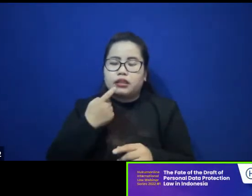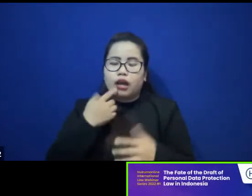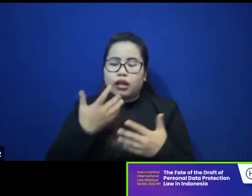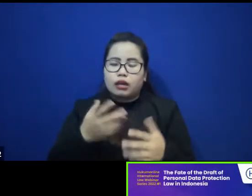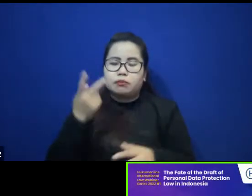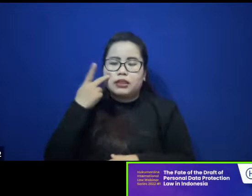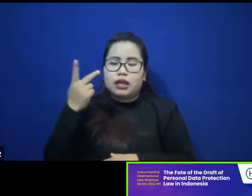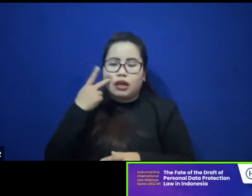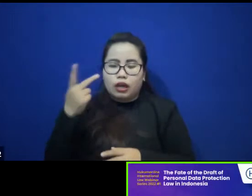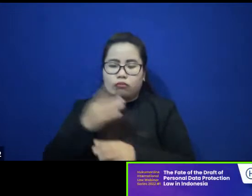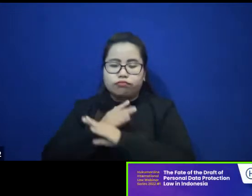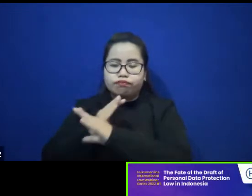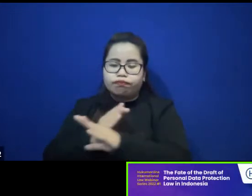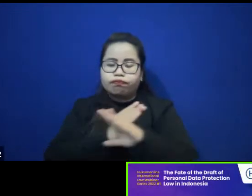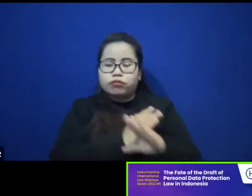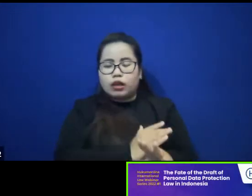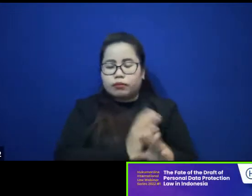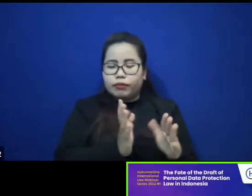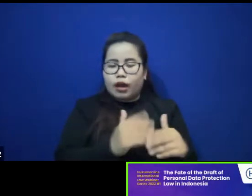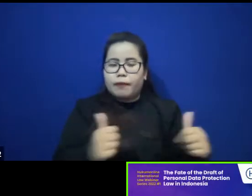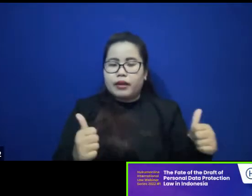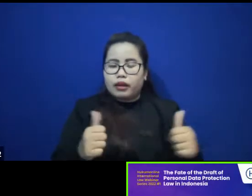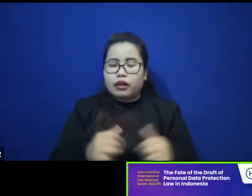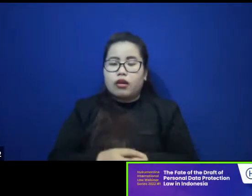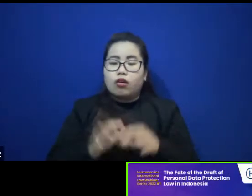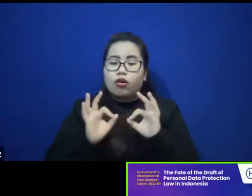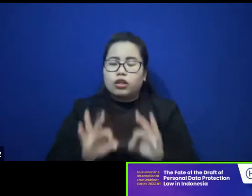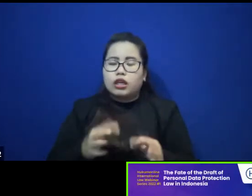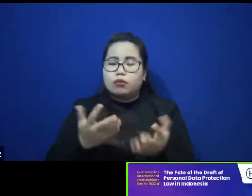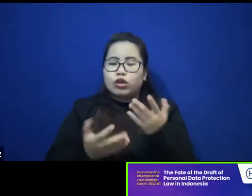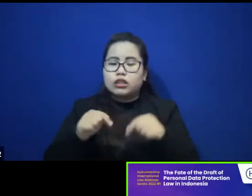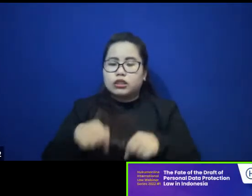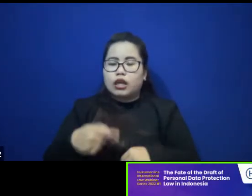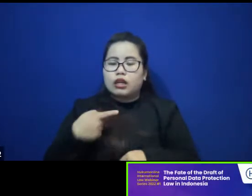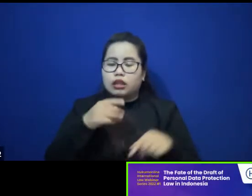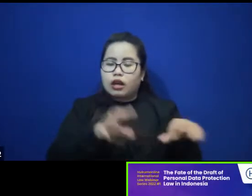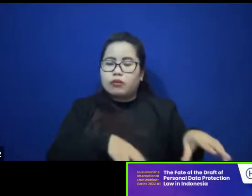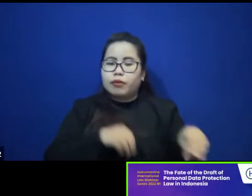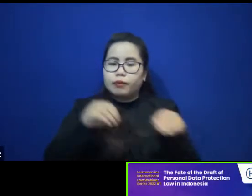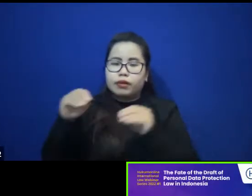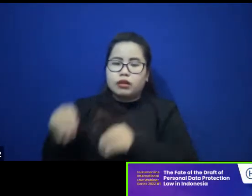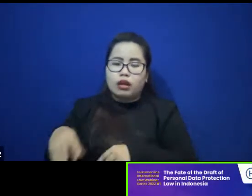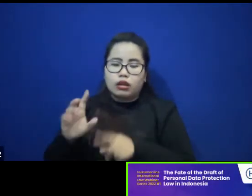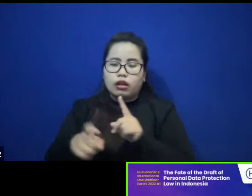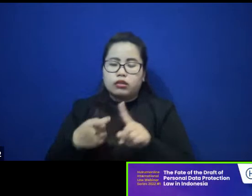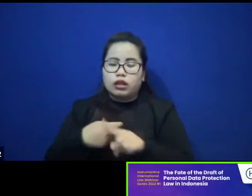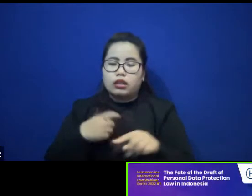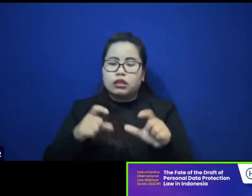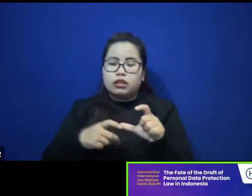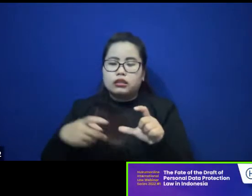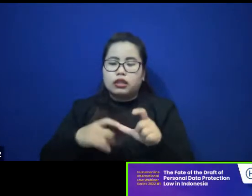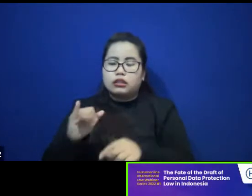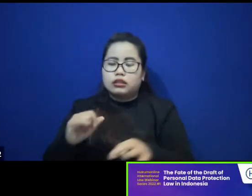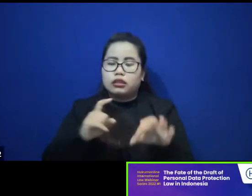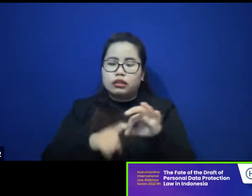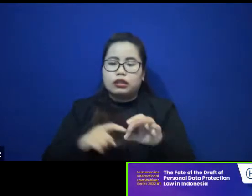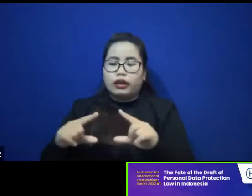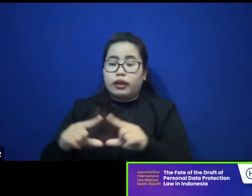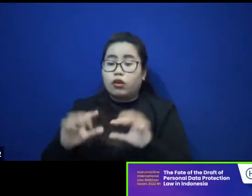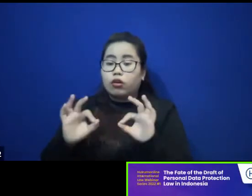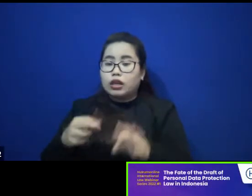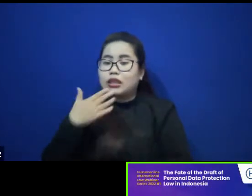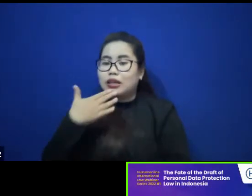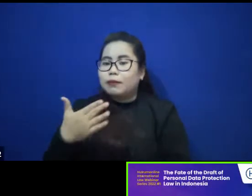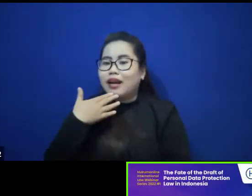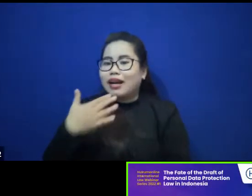officer Nah sekarang kita akan move on engke sesi question and answer dan saya berterima kasih